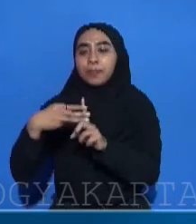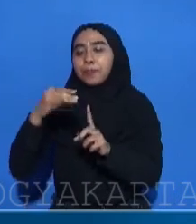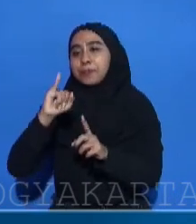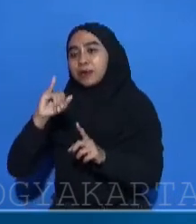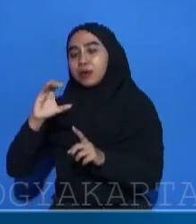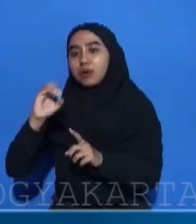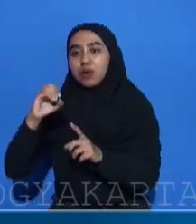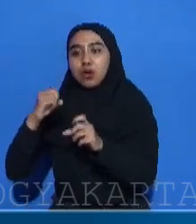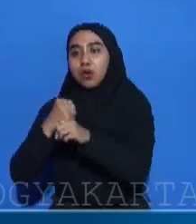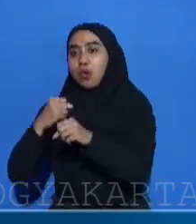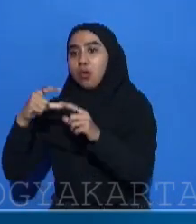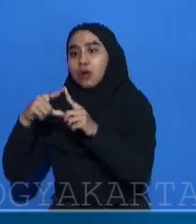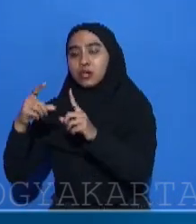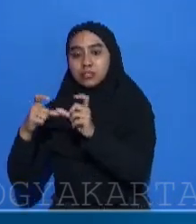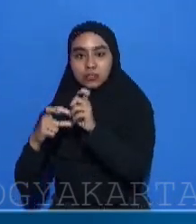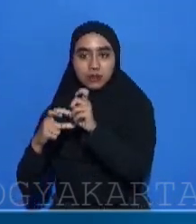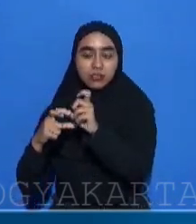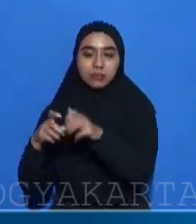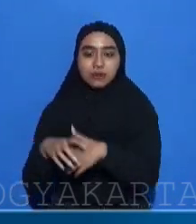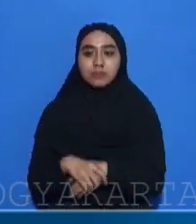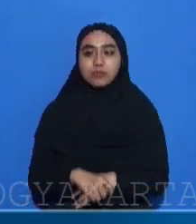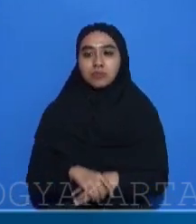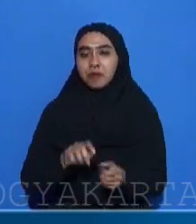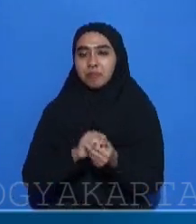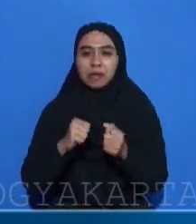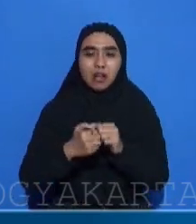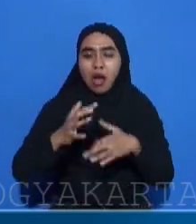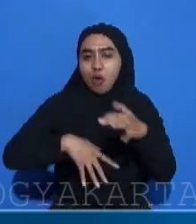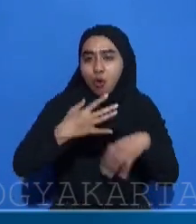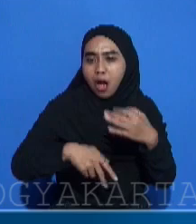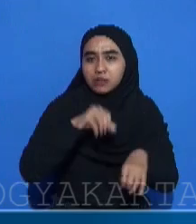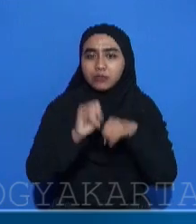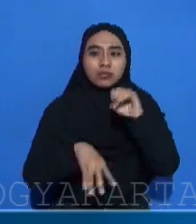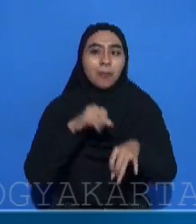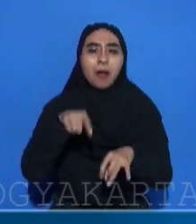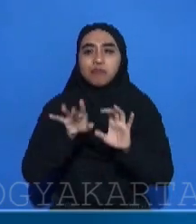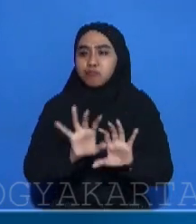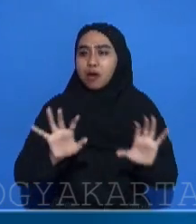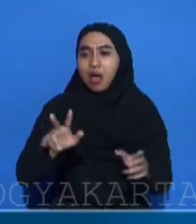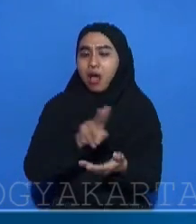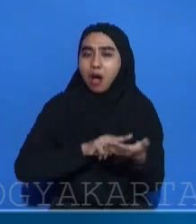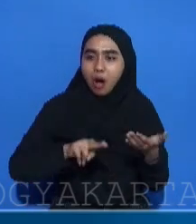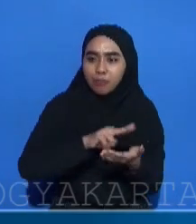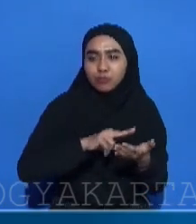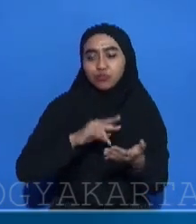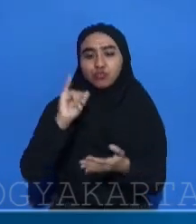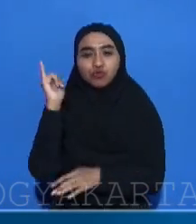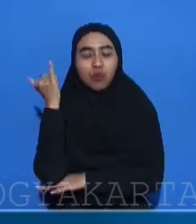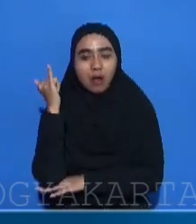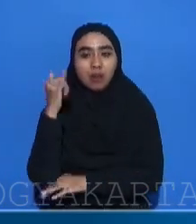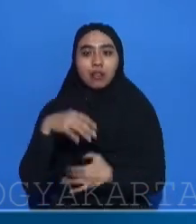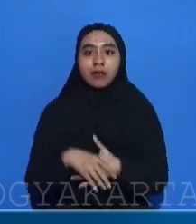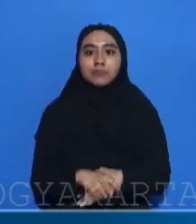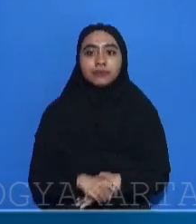air tinggi dalam permasalahan penanganan sampah ini banyak perguruan tinggi di DIY yang siap bekerja sama dengan memberikan